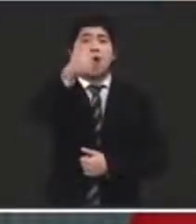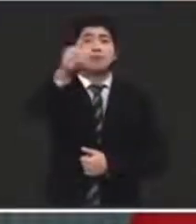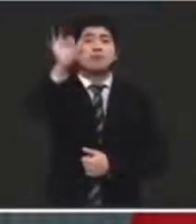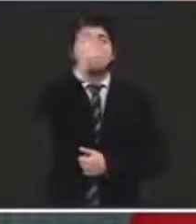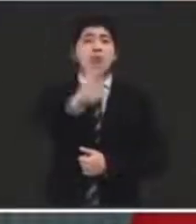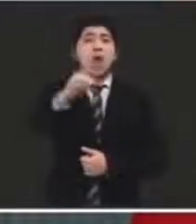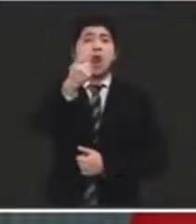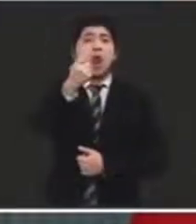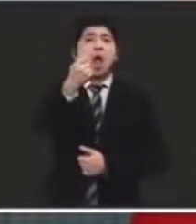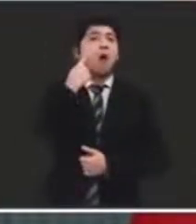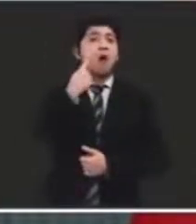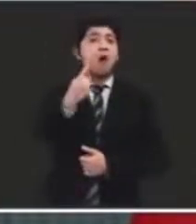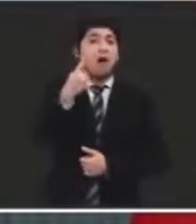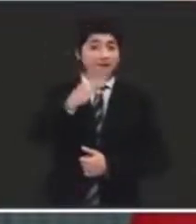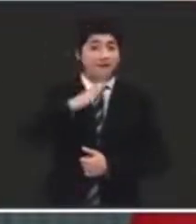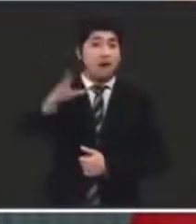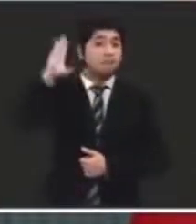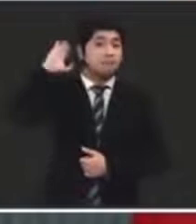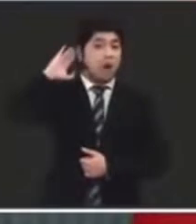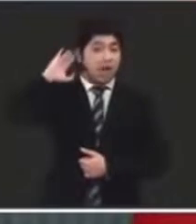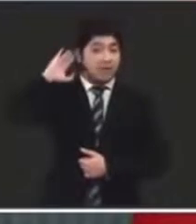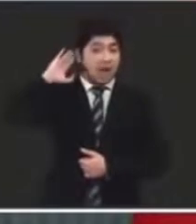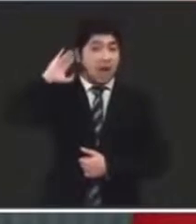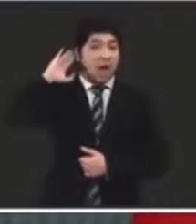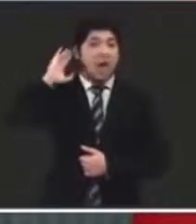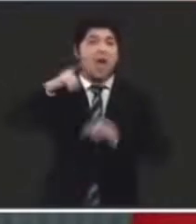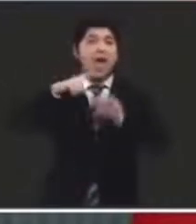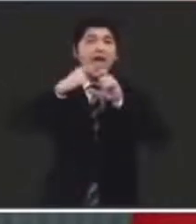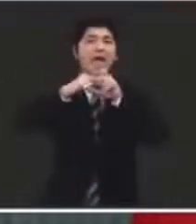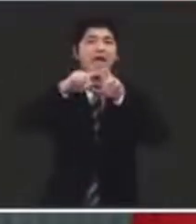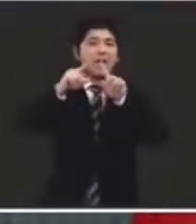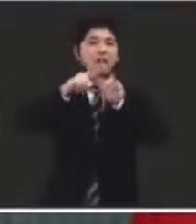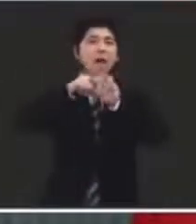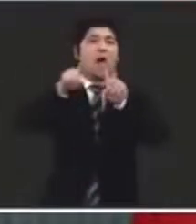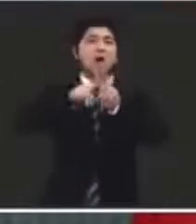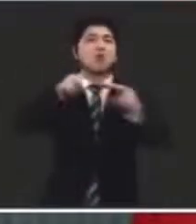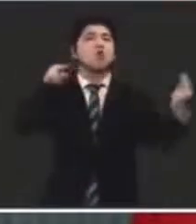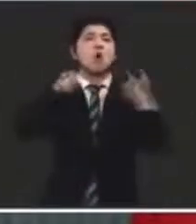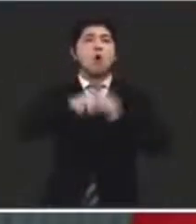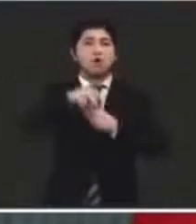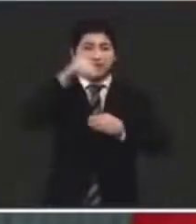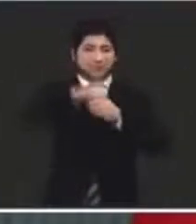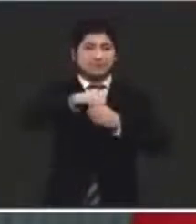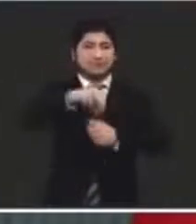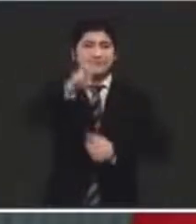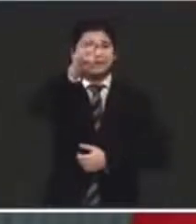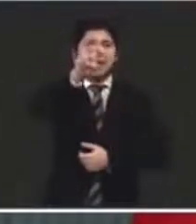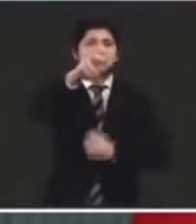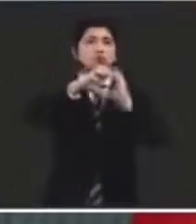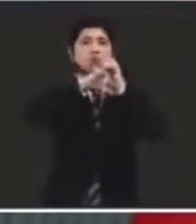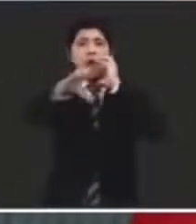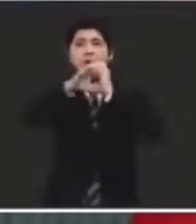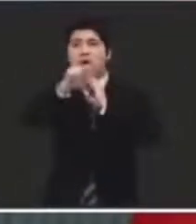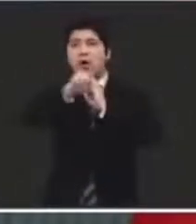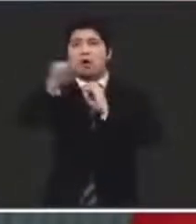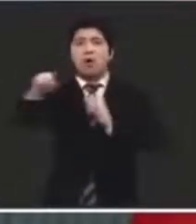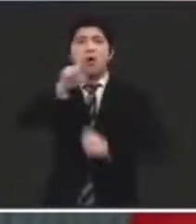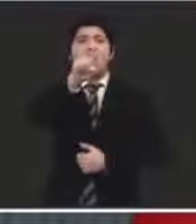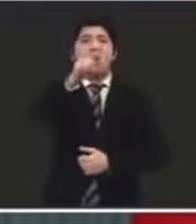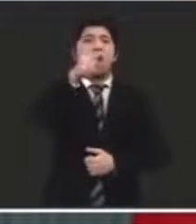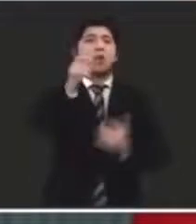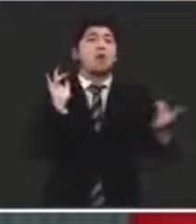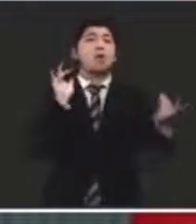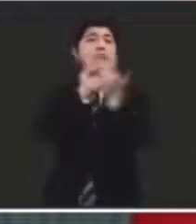milyar lira olan Malatya Hekimhan yolunu üzerindeki 8 tüneli 16